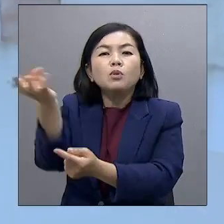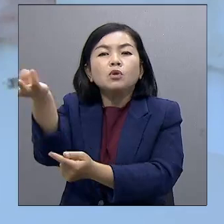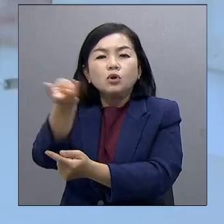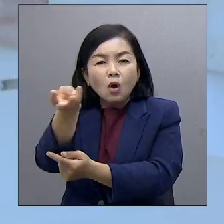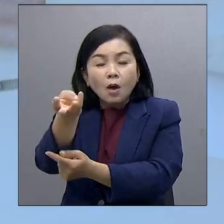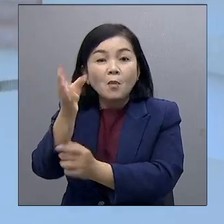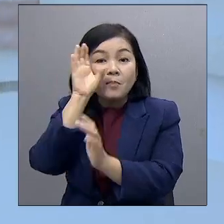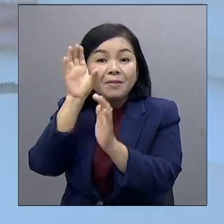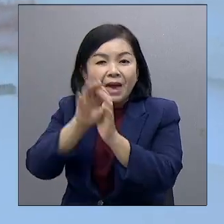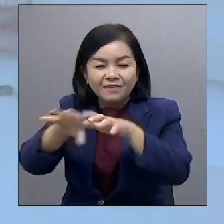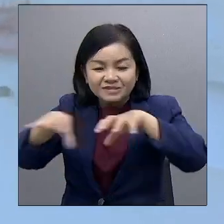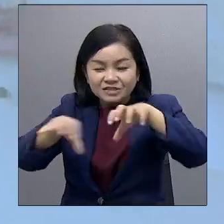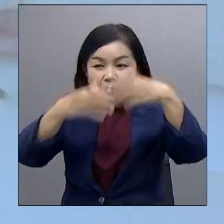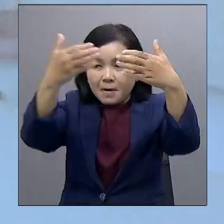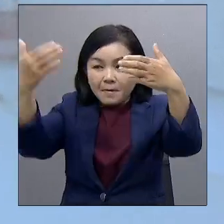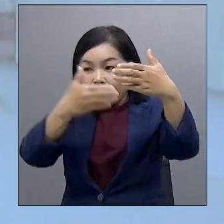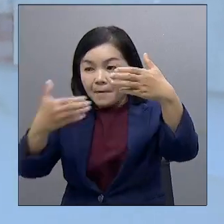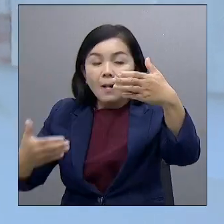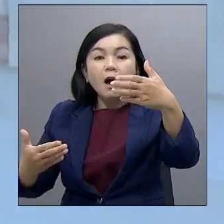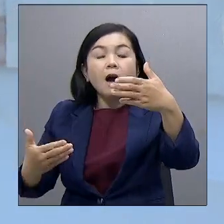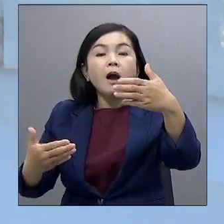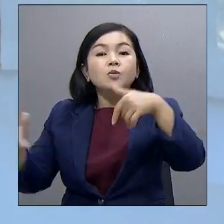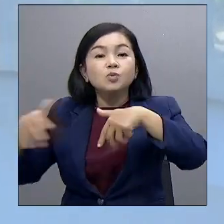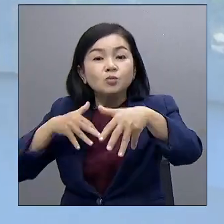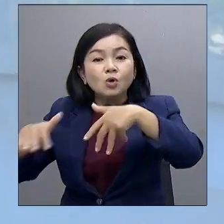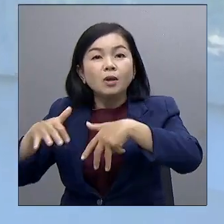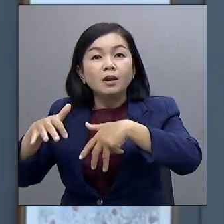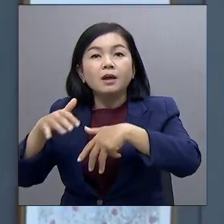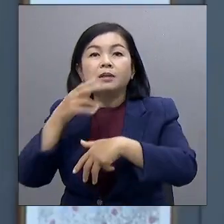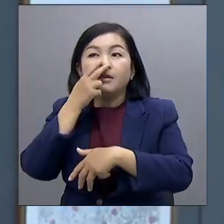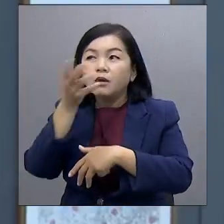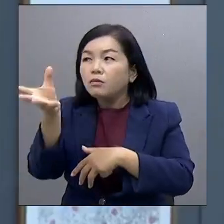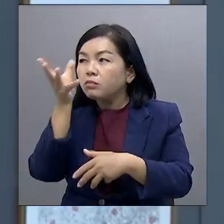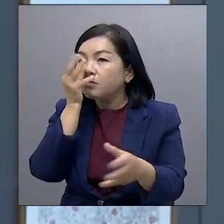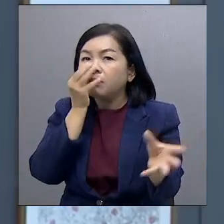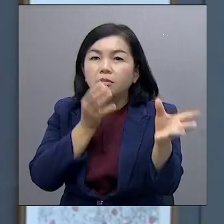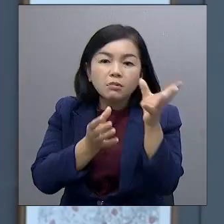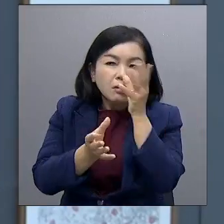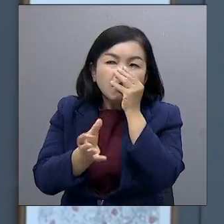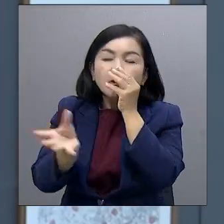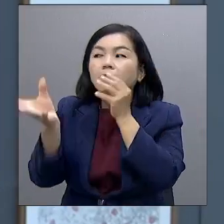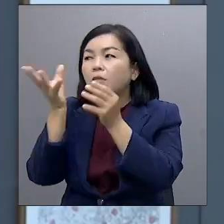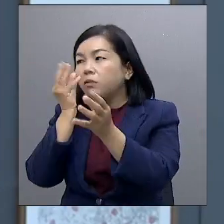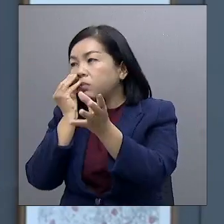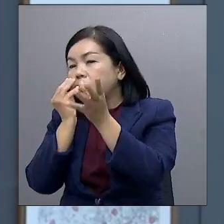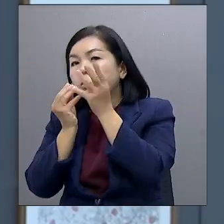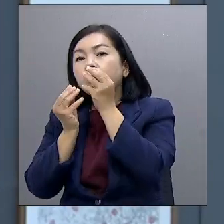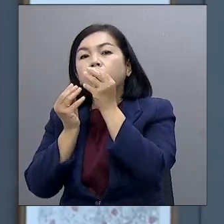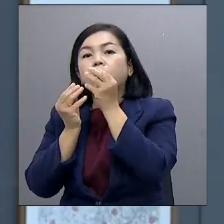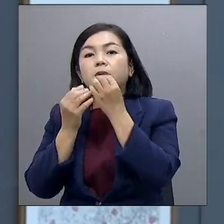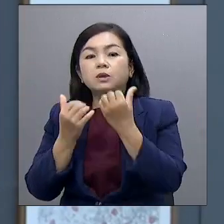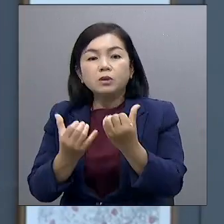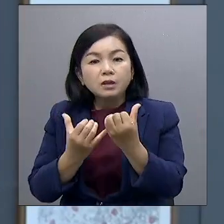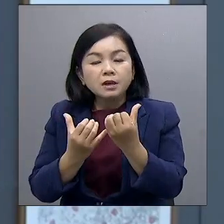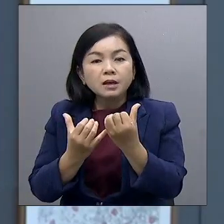นิทัสการเนี้ยมันก็จะได้ทำให้คนทั่วไปอ่ะได้มาศึกษาเรียนรู้ไม่ใช่แค่